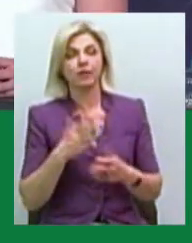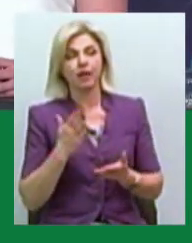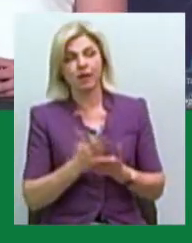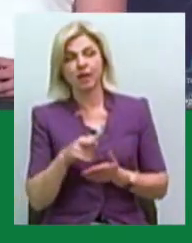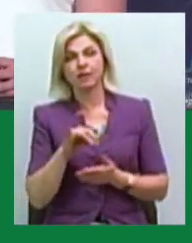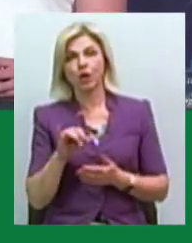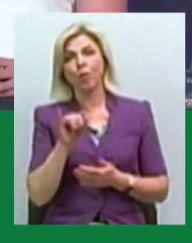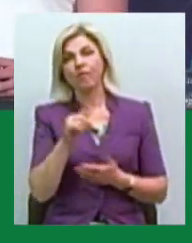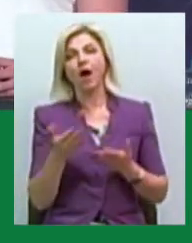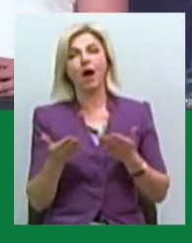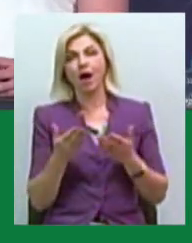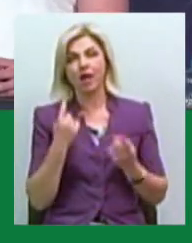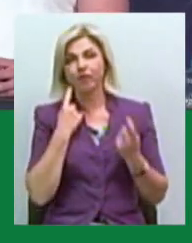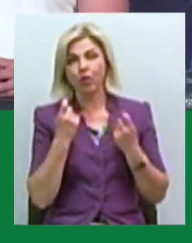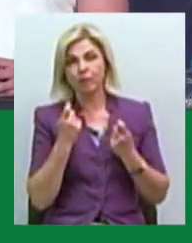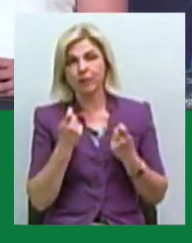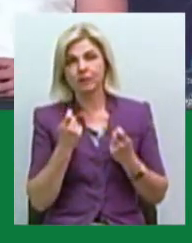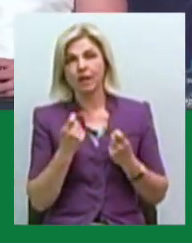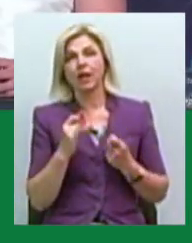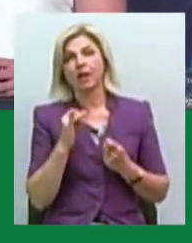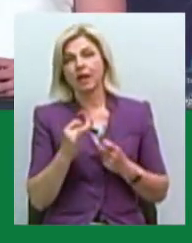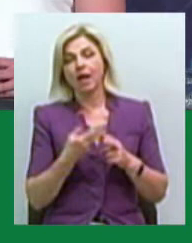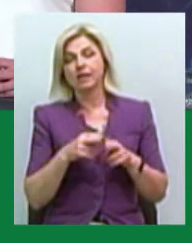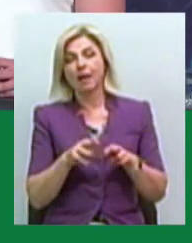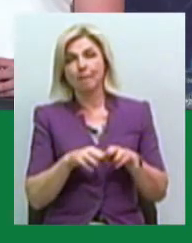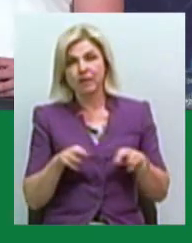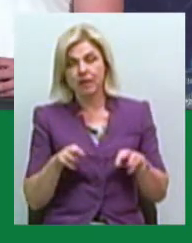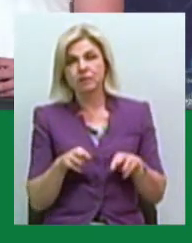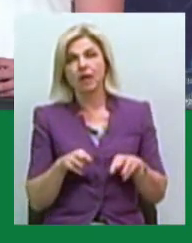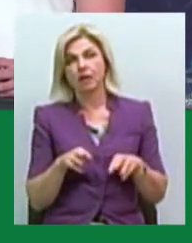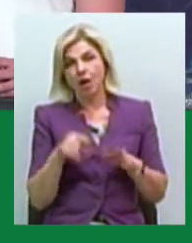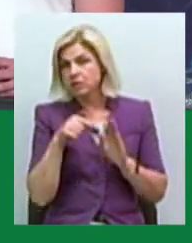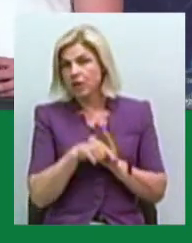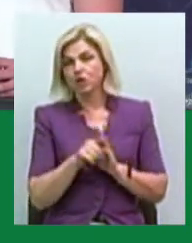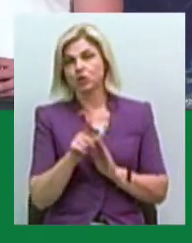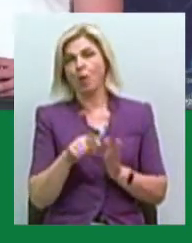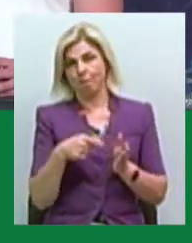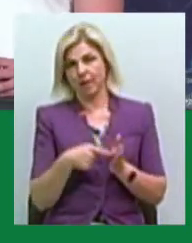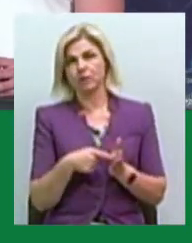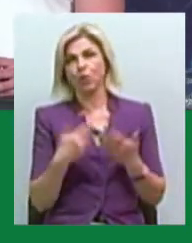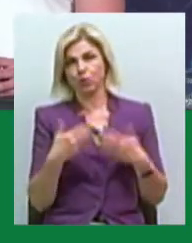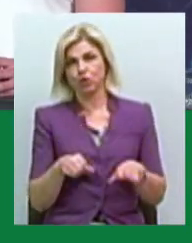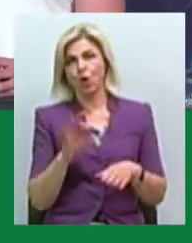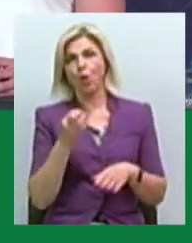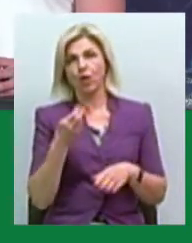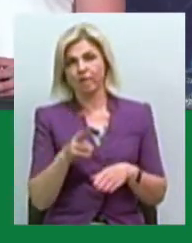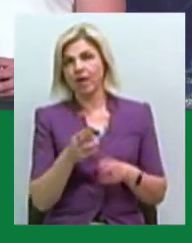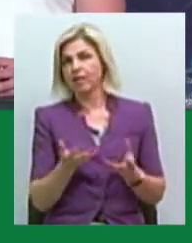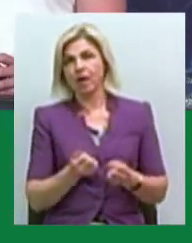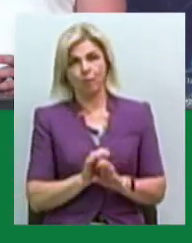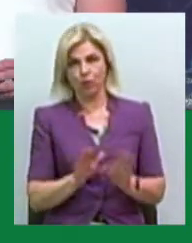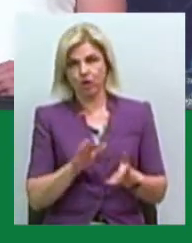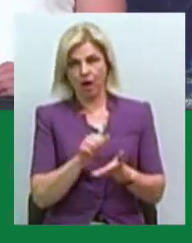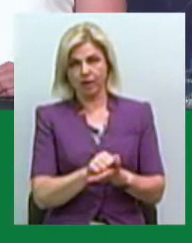цього приводу, і чи означатиме рішення Кабінету міністрів про те, що місто вже Ольвію в концесію не отримає?